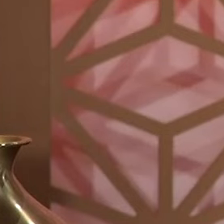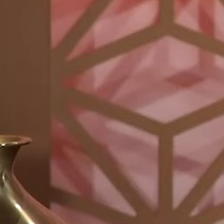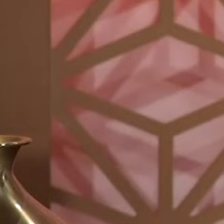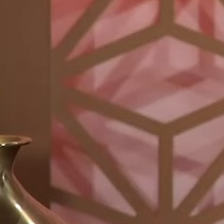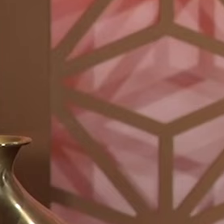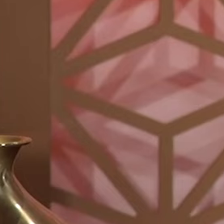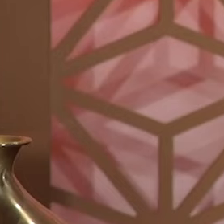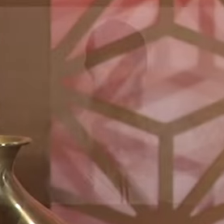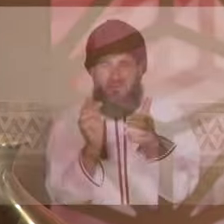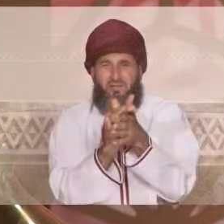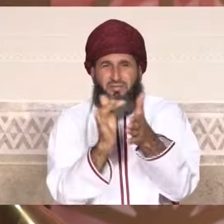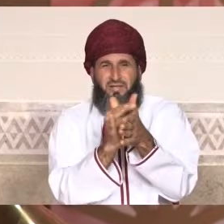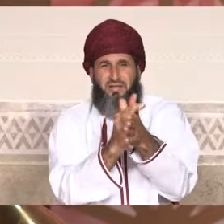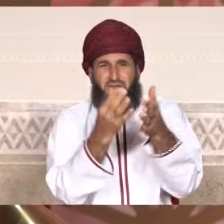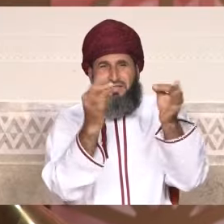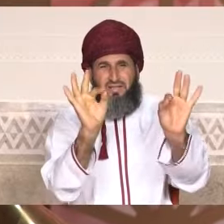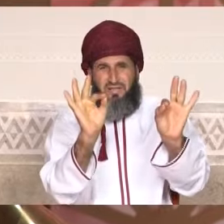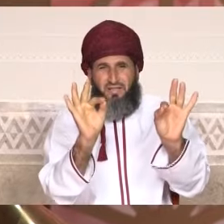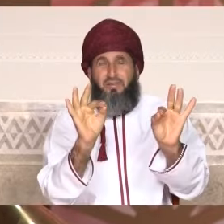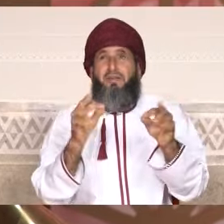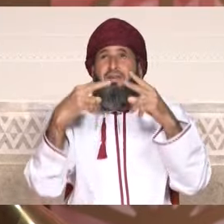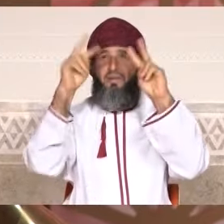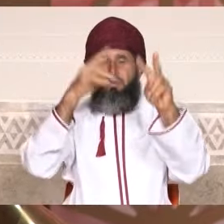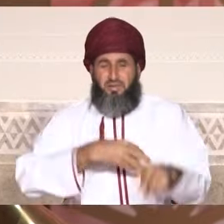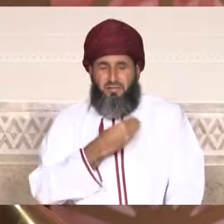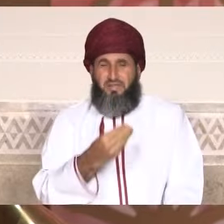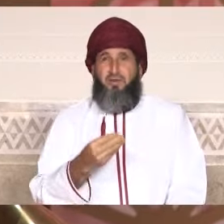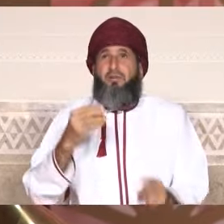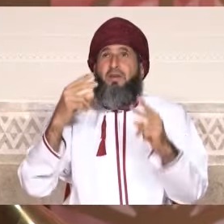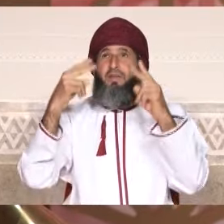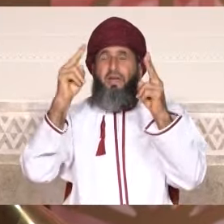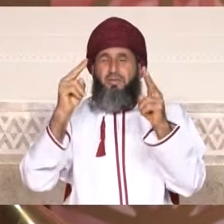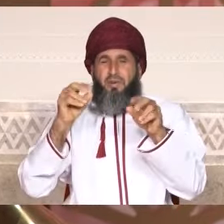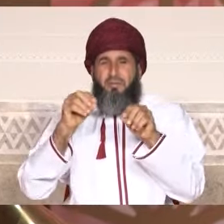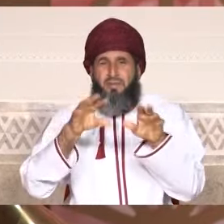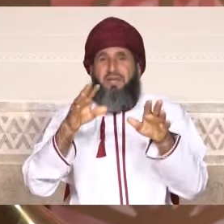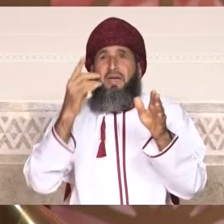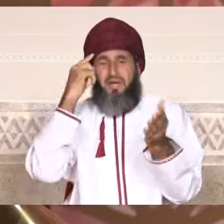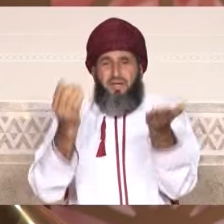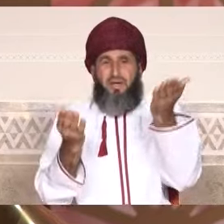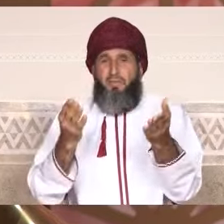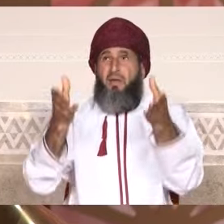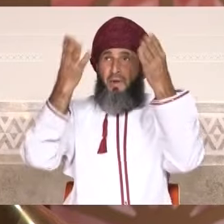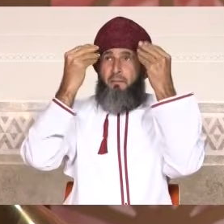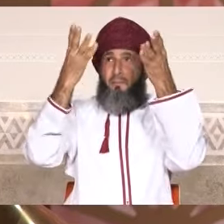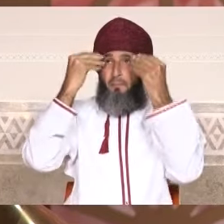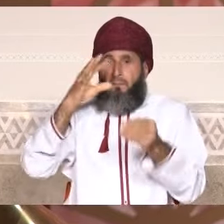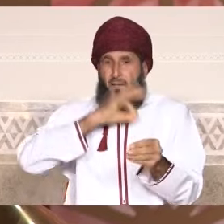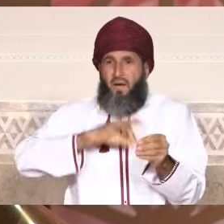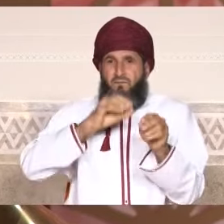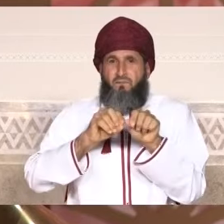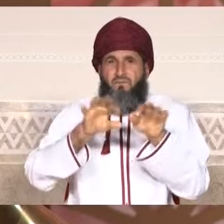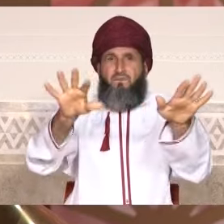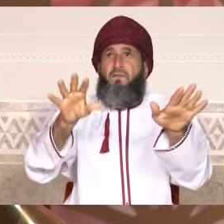نبينا محمد وعلى آله وصحبه أجمعين. اللهم افتح لنا باب رحمتك وانشر علينا أثواب حكمتك. اللهم علمنا ما لم